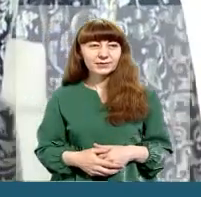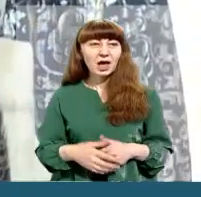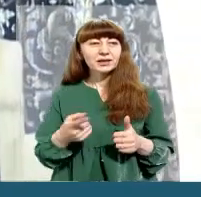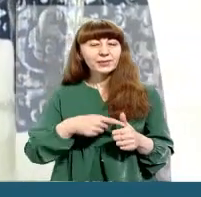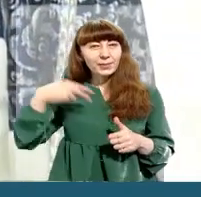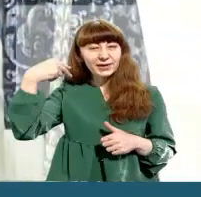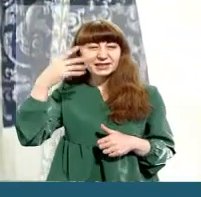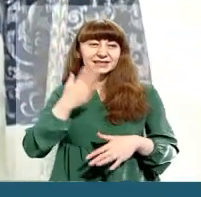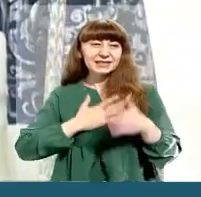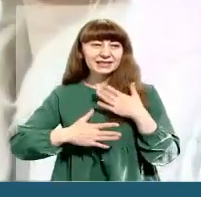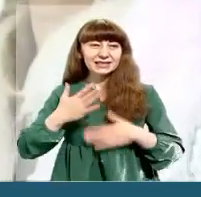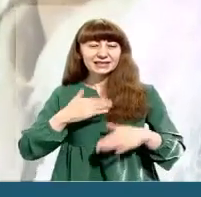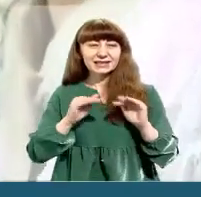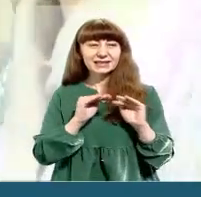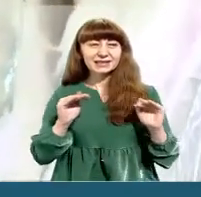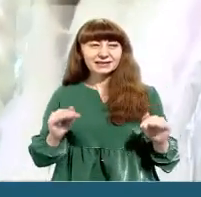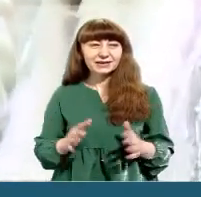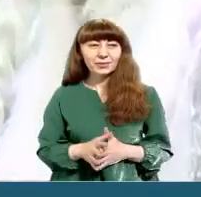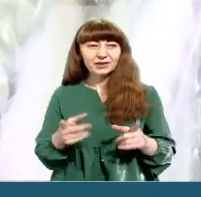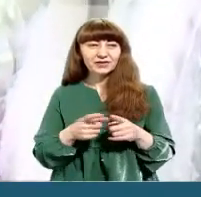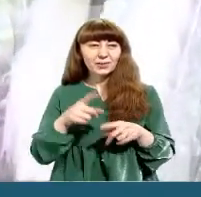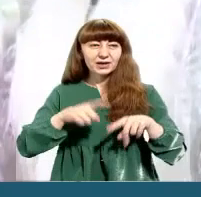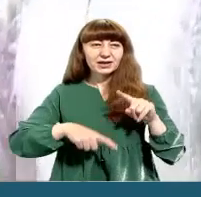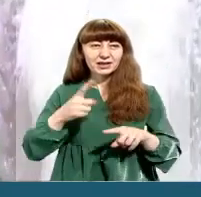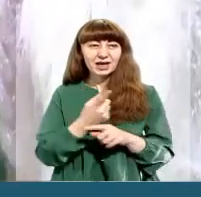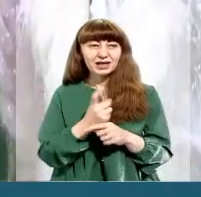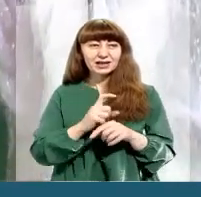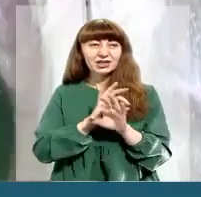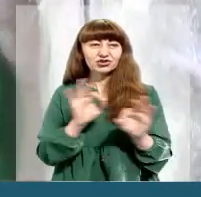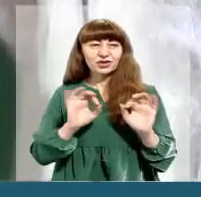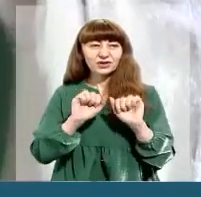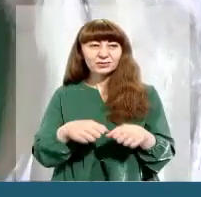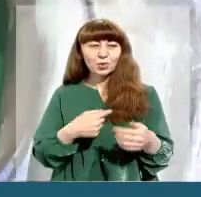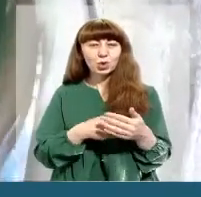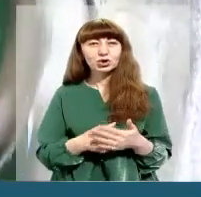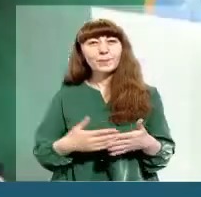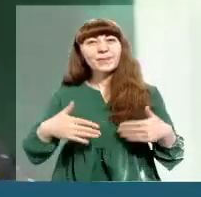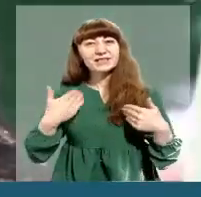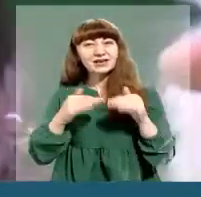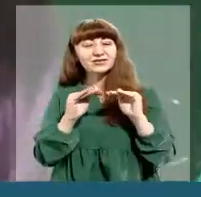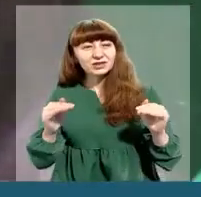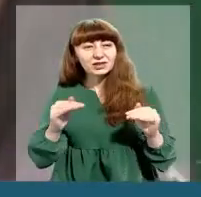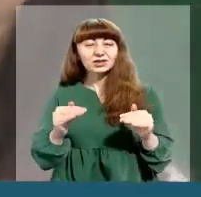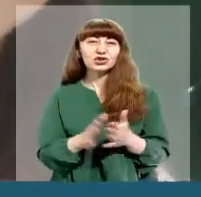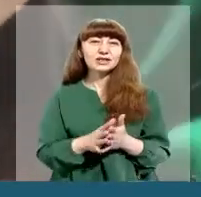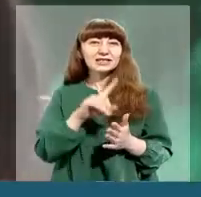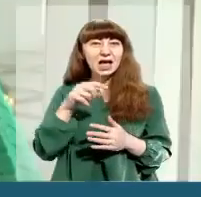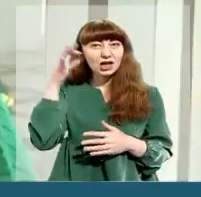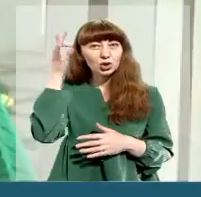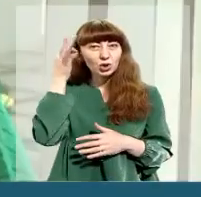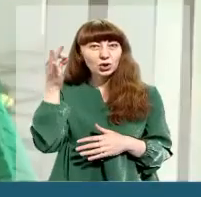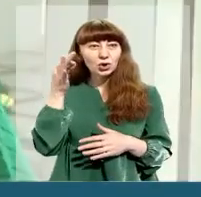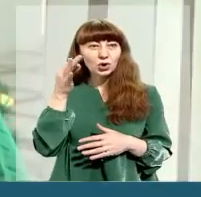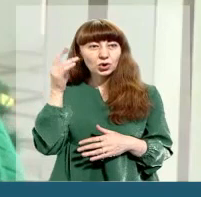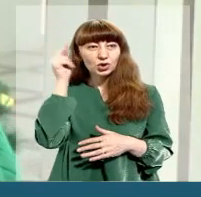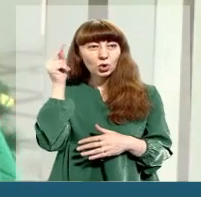президента дети безмерно рады. По словам родителей, это прекрасная возможность отметить заслуги детей в учебе перед наступающим Новым годом. В